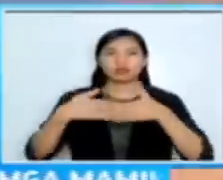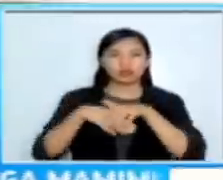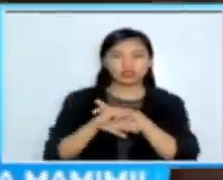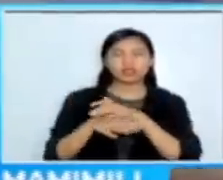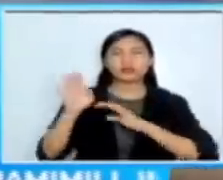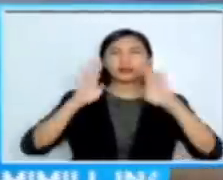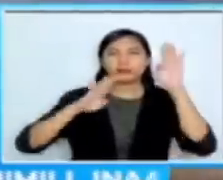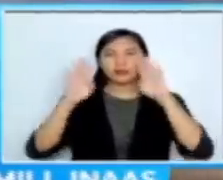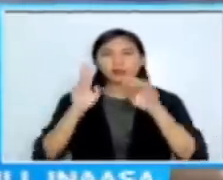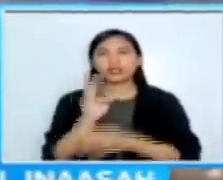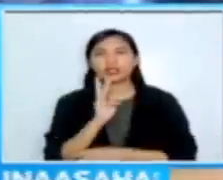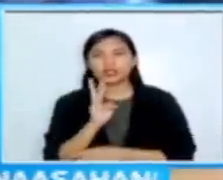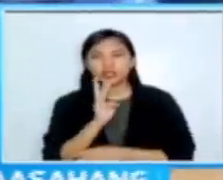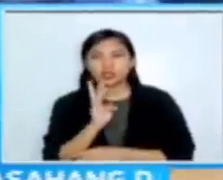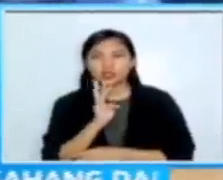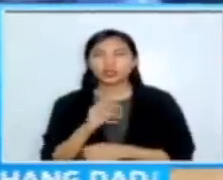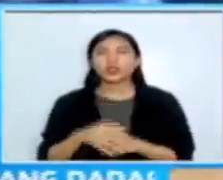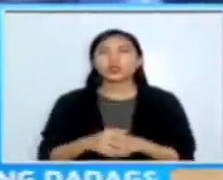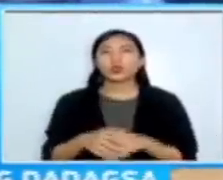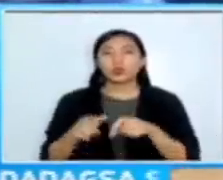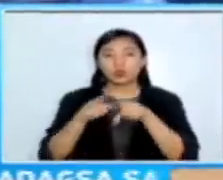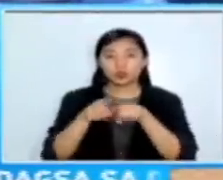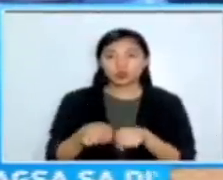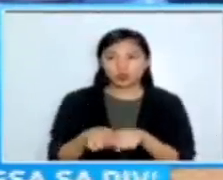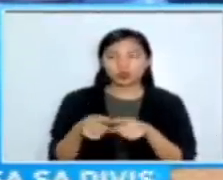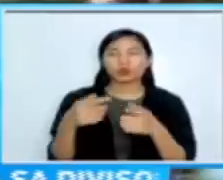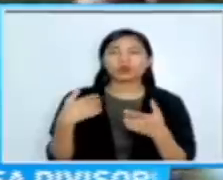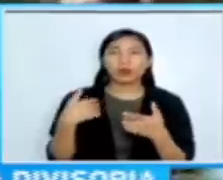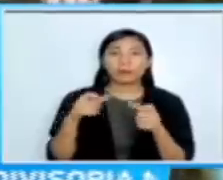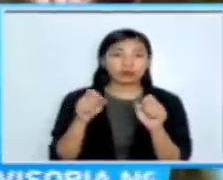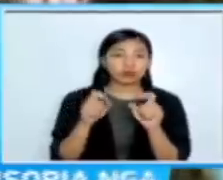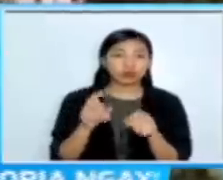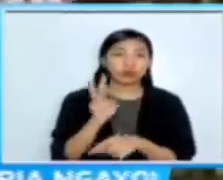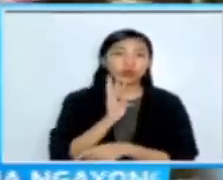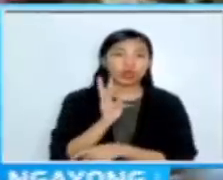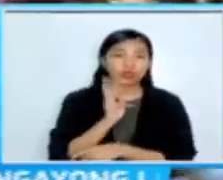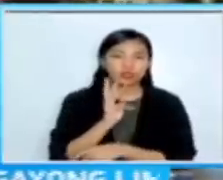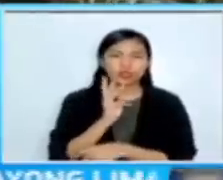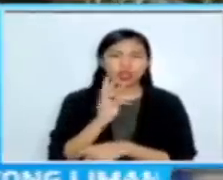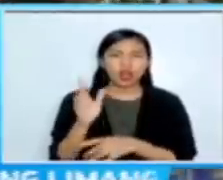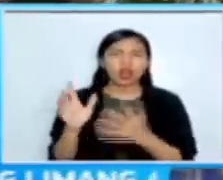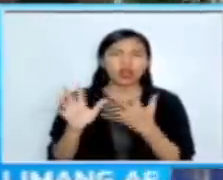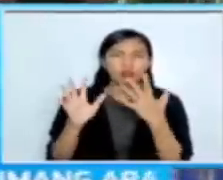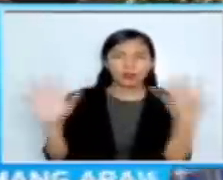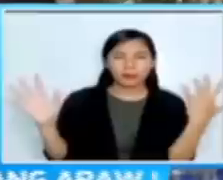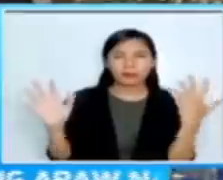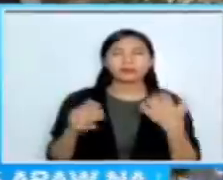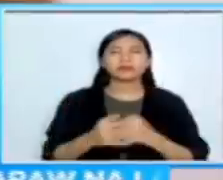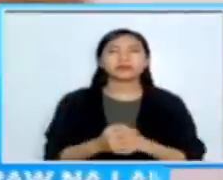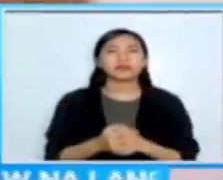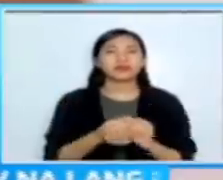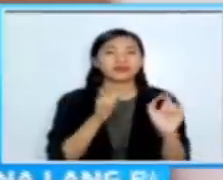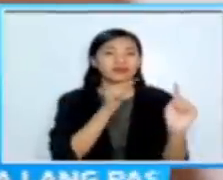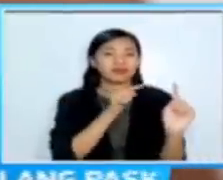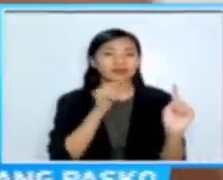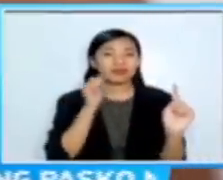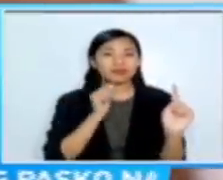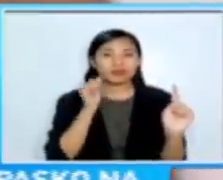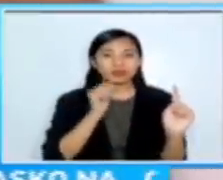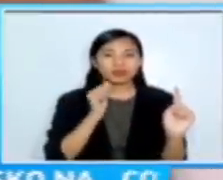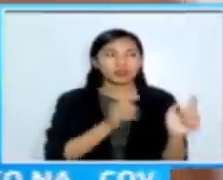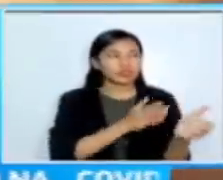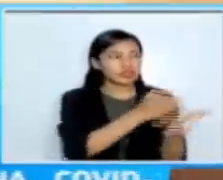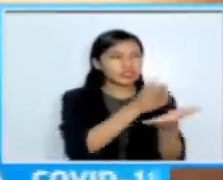pila sa mga water refilling station sa bayan ng Dawis. Si Aling Maria Anisete Magno na taga-poblasyon, ilang water refilling station daw ang